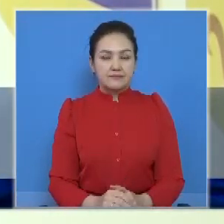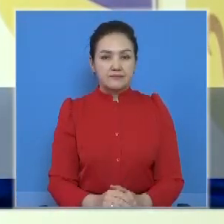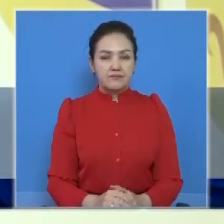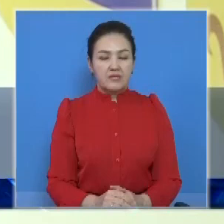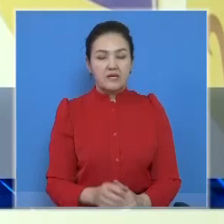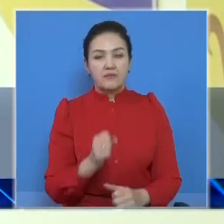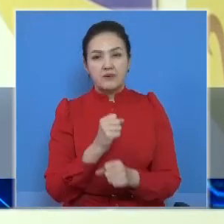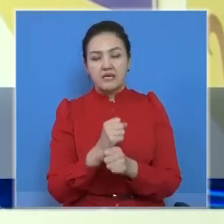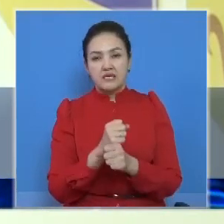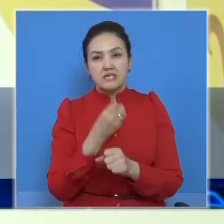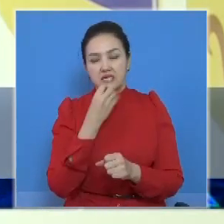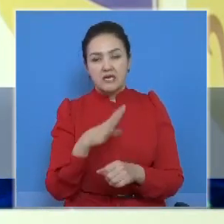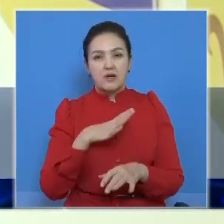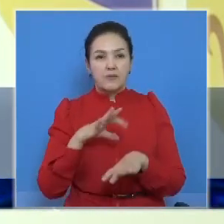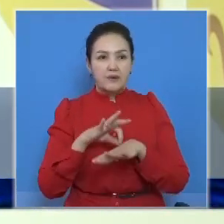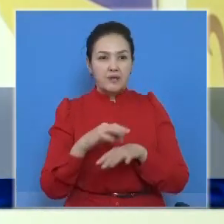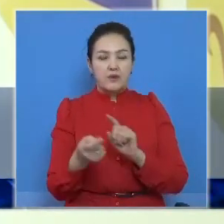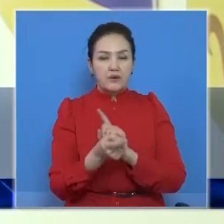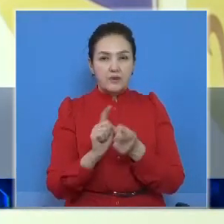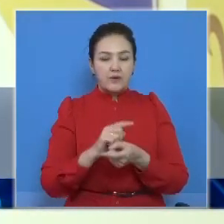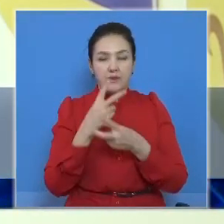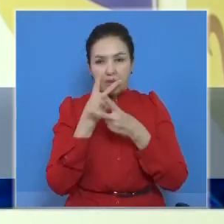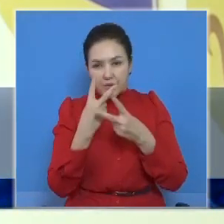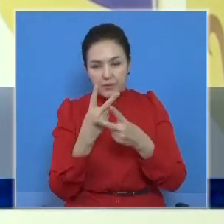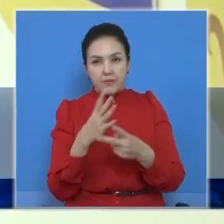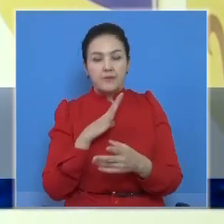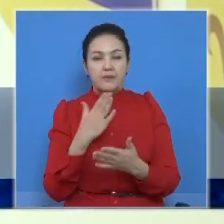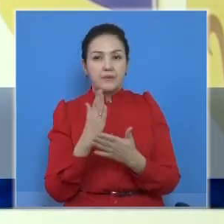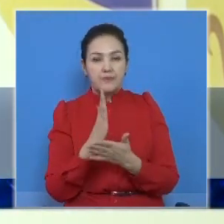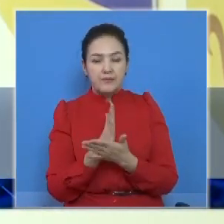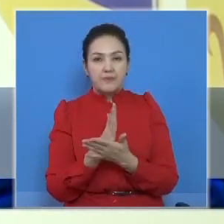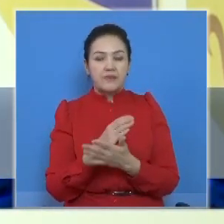Процесі жақсы, уже өзгерістері көрініп жатыр.